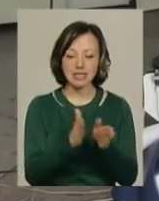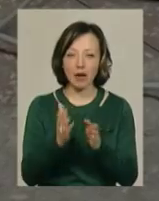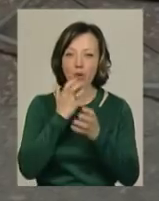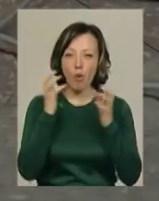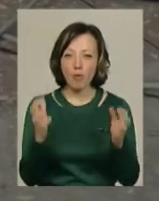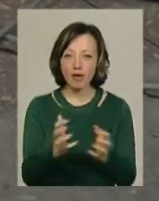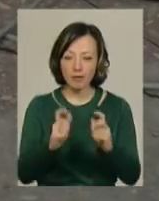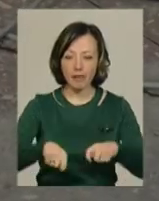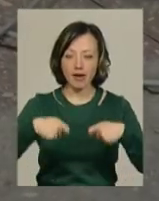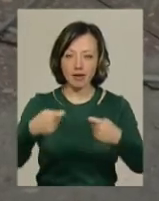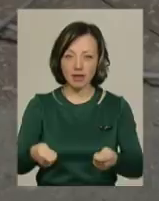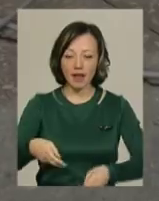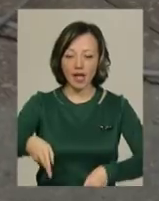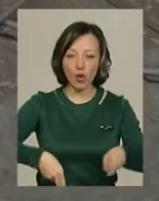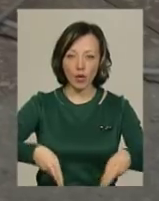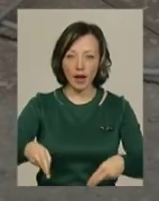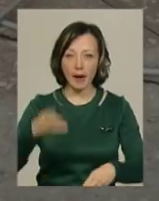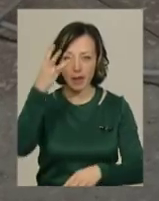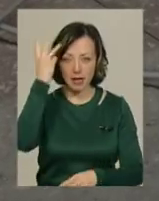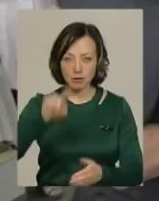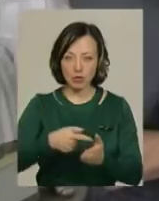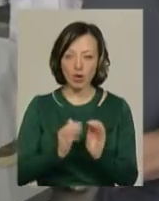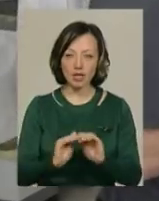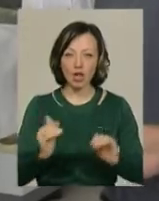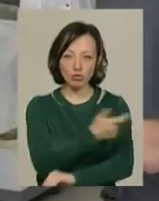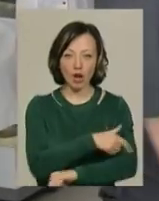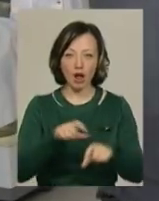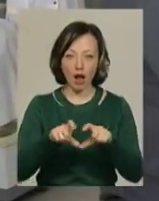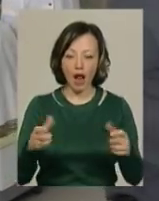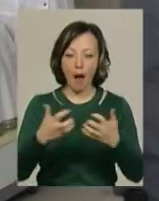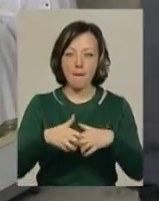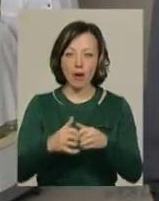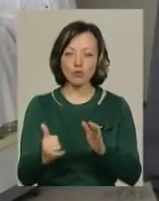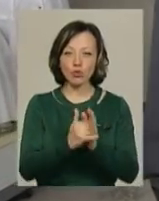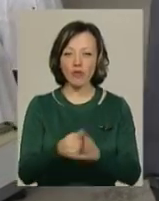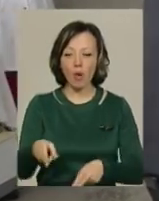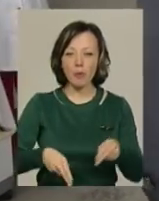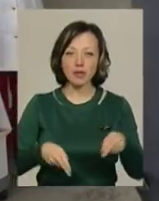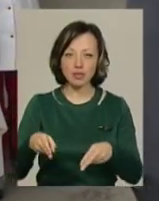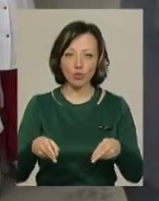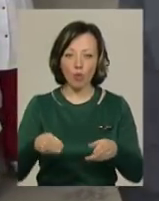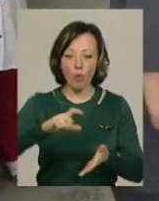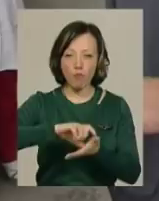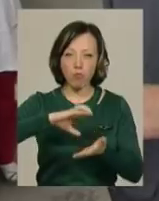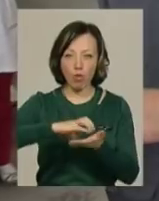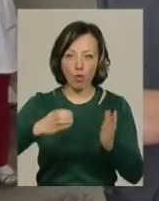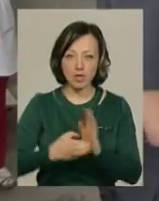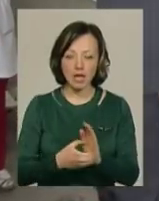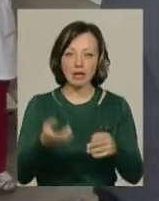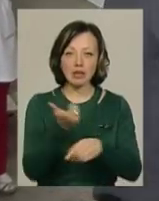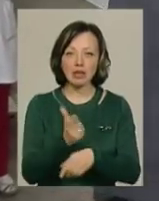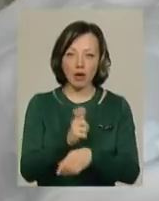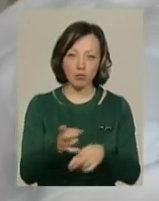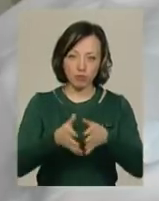яку волонтери передали в хірургію Хмельницької міської дитячої лікарні. Апарат встановили в операційному блоці. Найбільше його